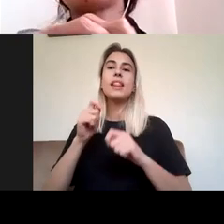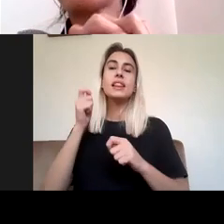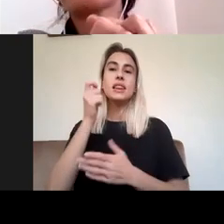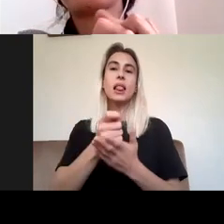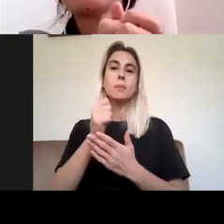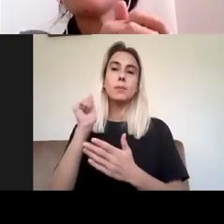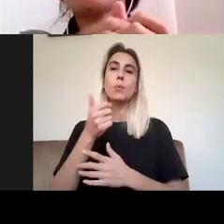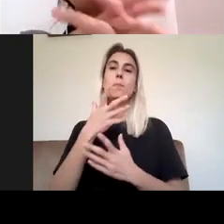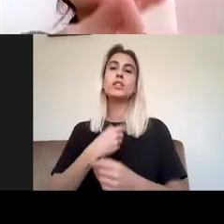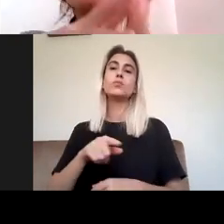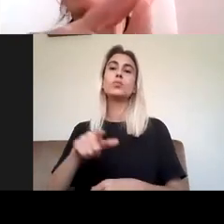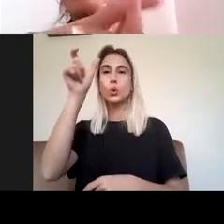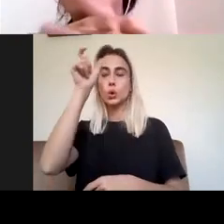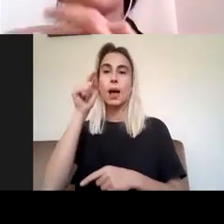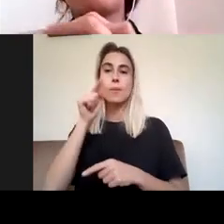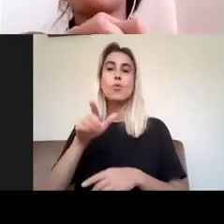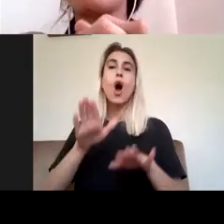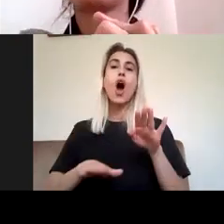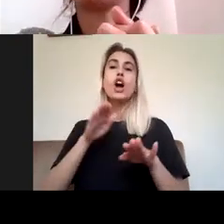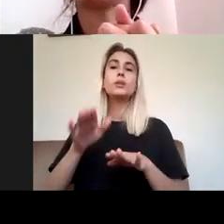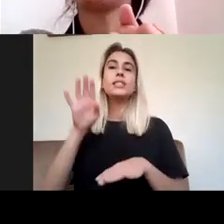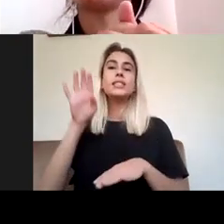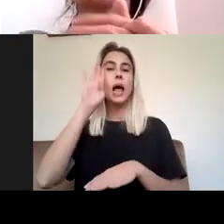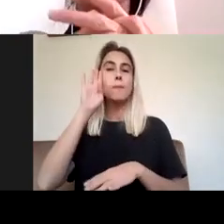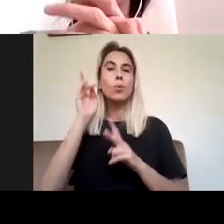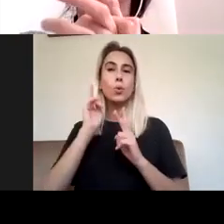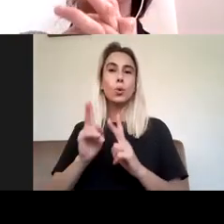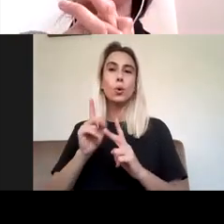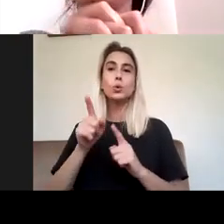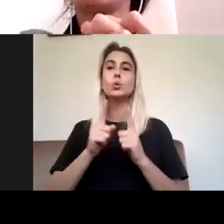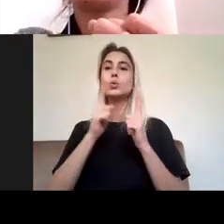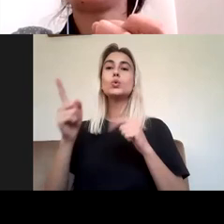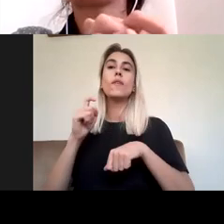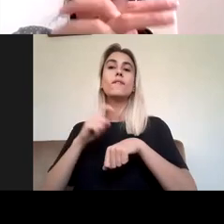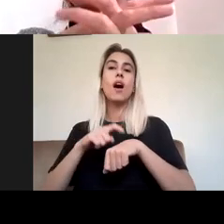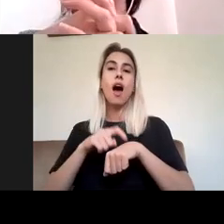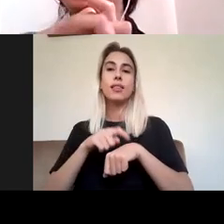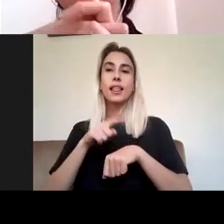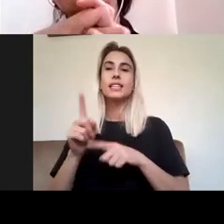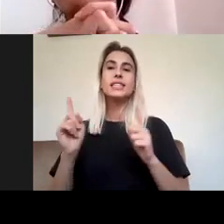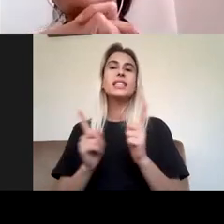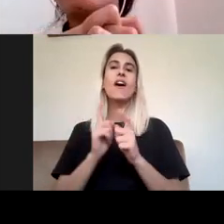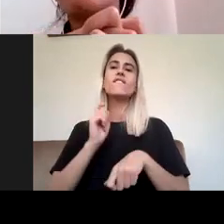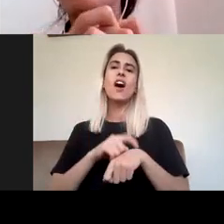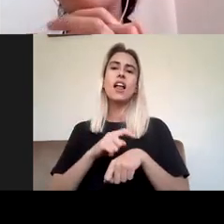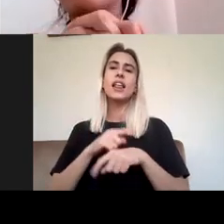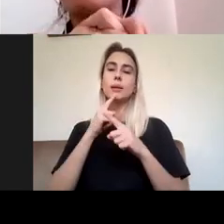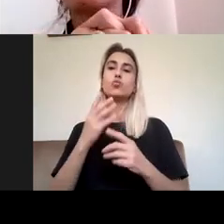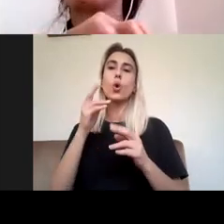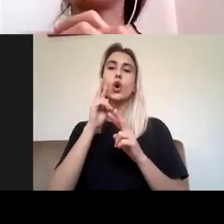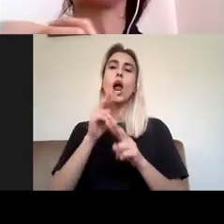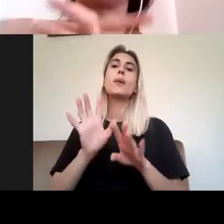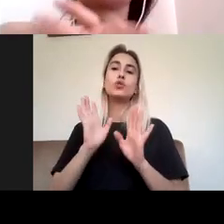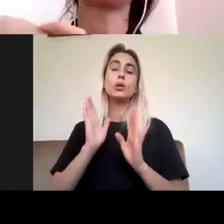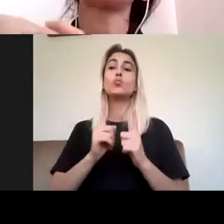bunun şu aşamada yani İstanbul bacağında uzun vadede, kısa vadede diyelim çok da göremeyeceğiz ama